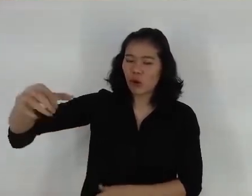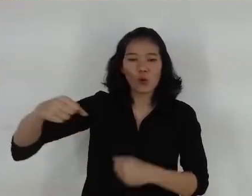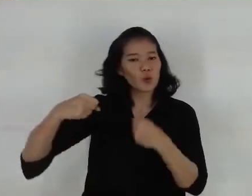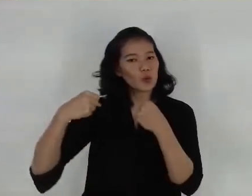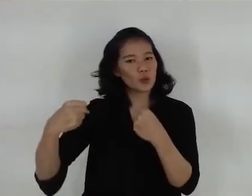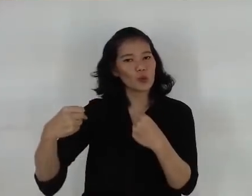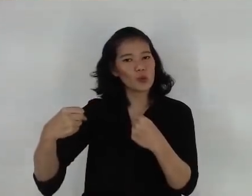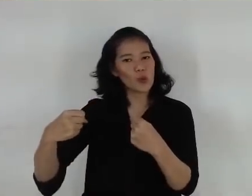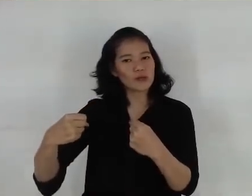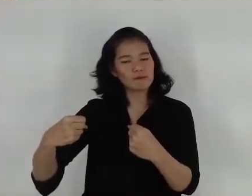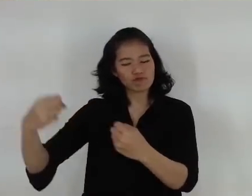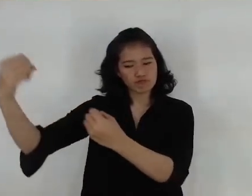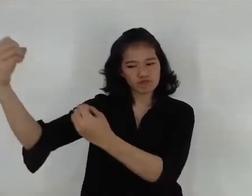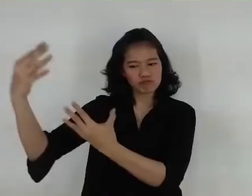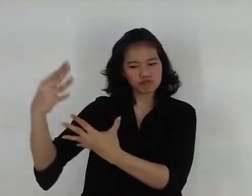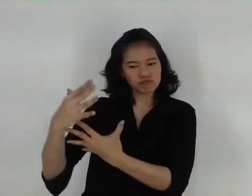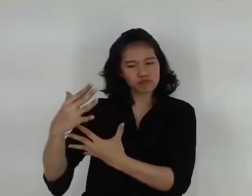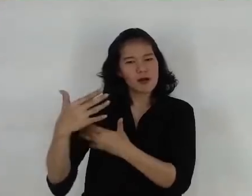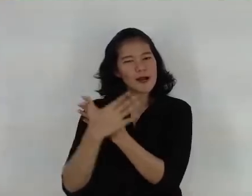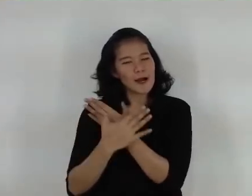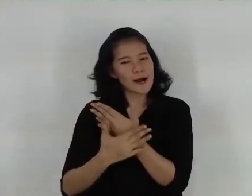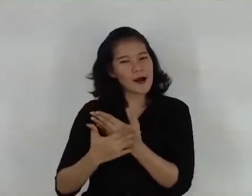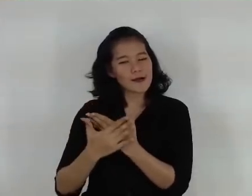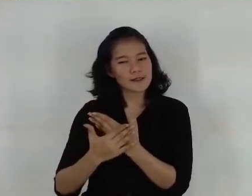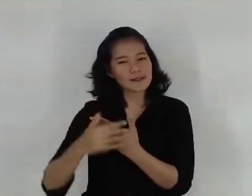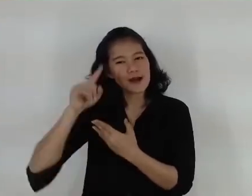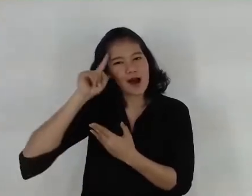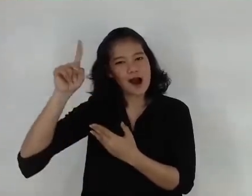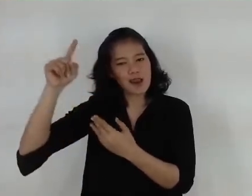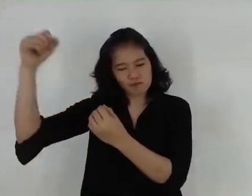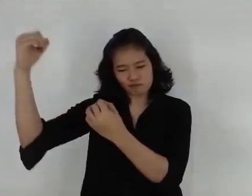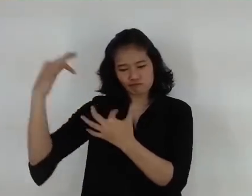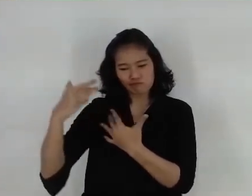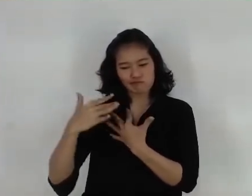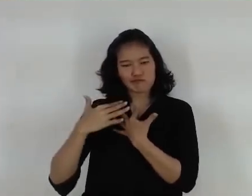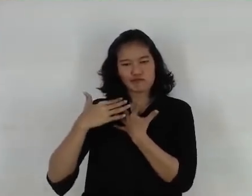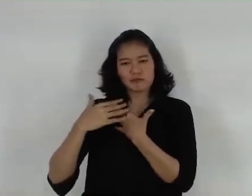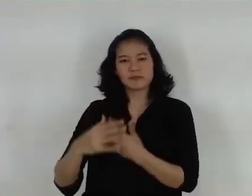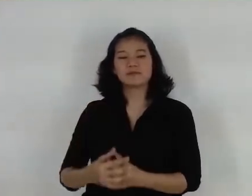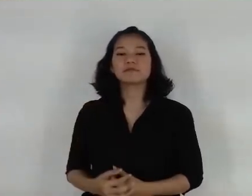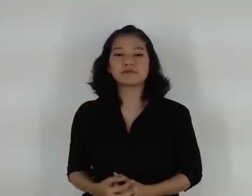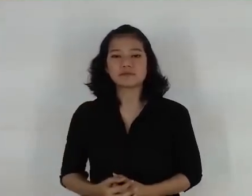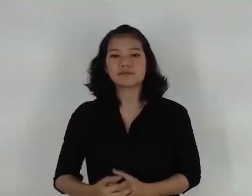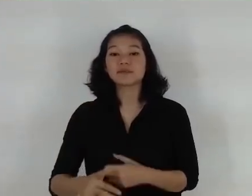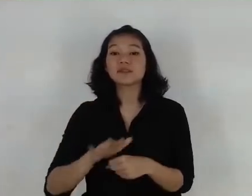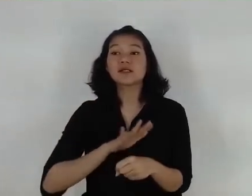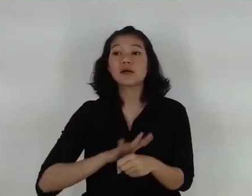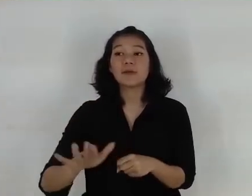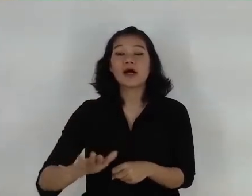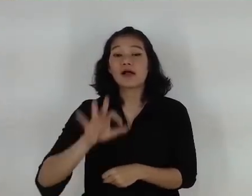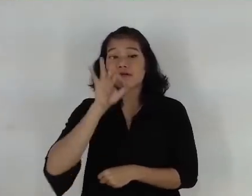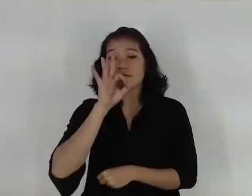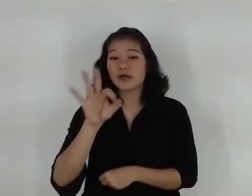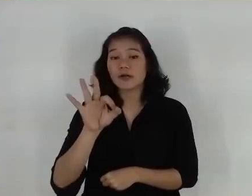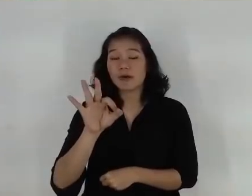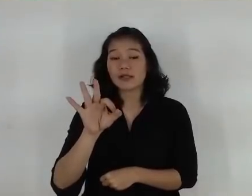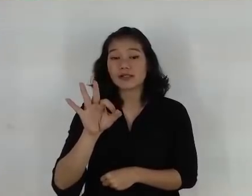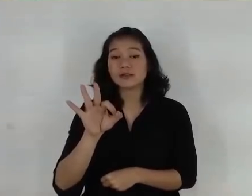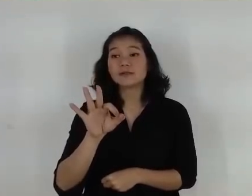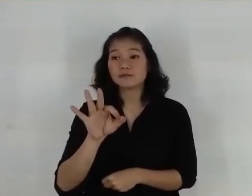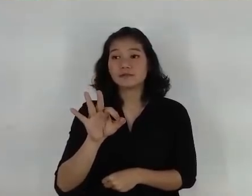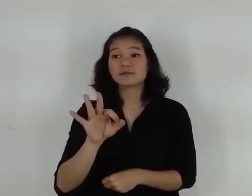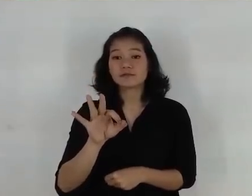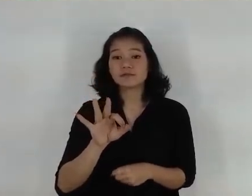penuh hikmat dan kasih karunia Allah ada padanya nah Janganlah pembacaan Injil